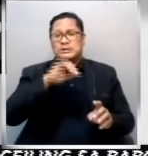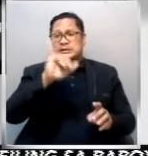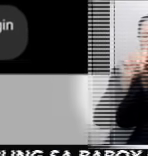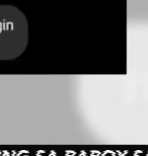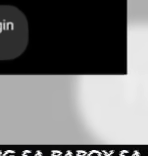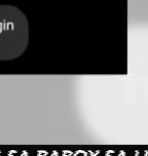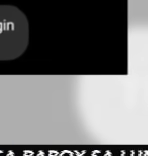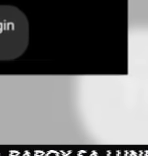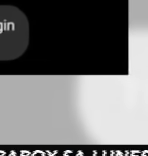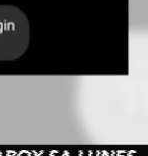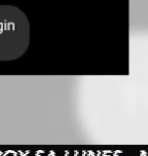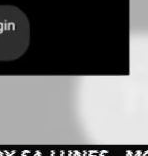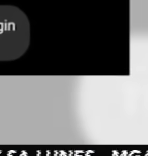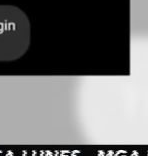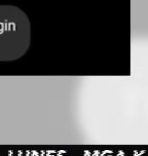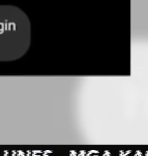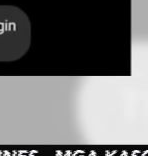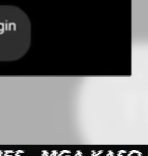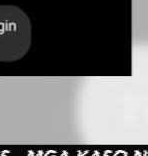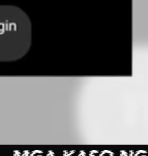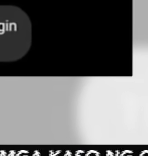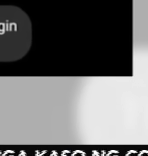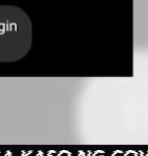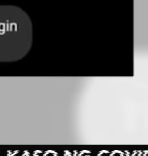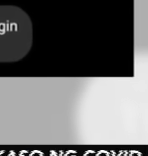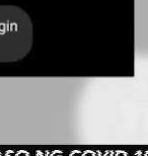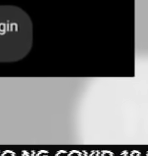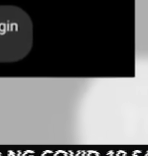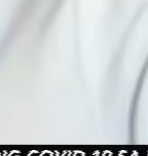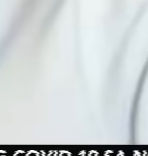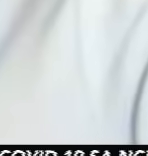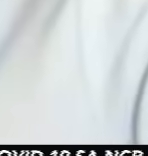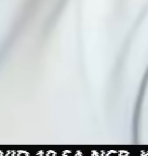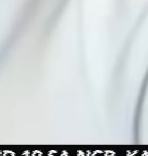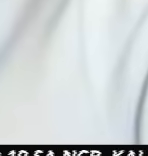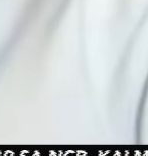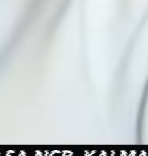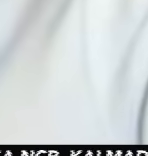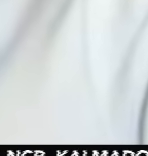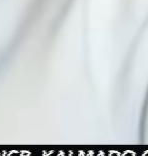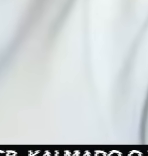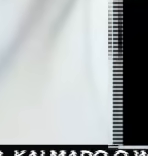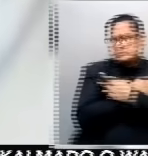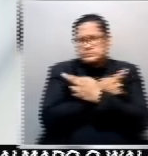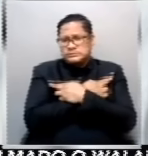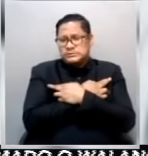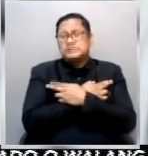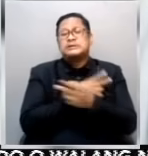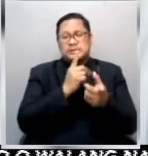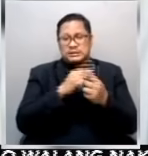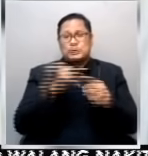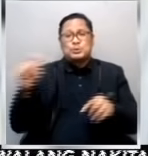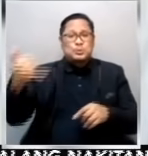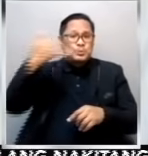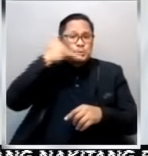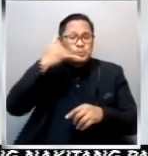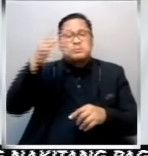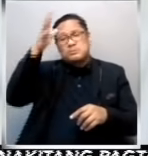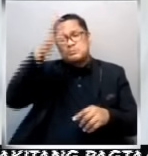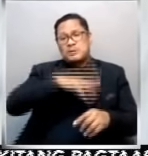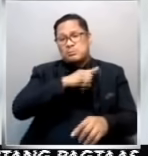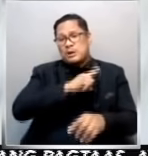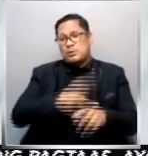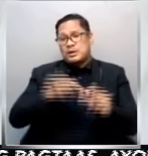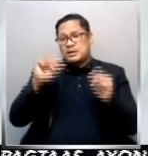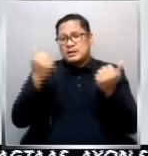oras ng trabaho sa barko at kakulangan ng panahon ng pahinga. Sinubukan naming tawagan ang manpower agency ni Jake na Elberg